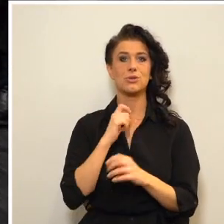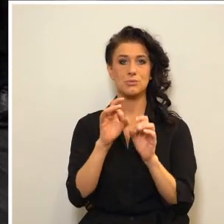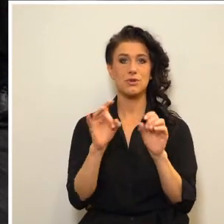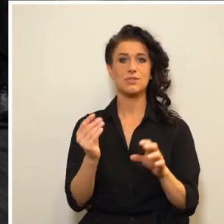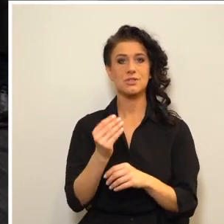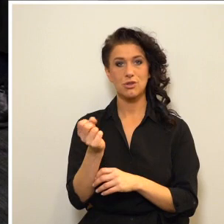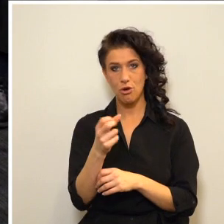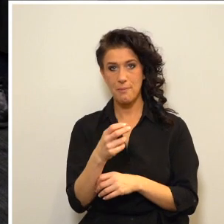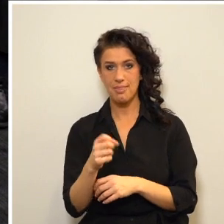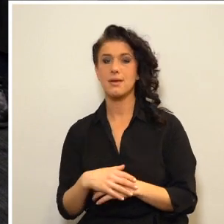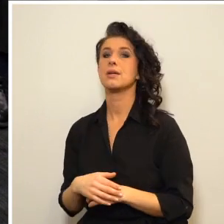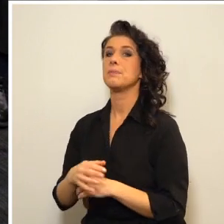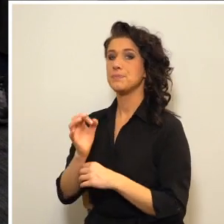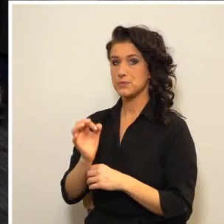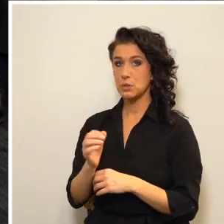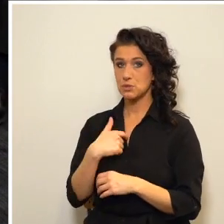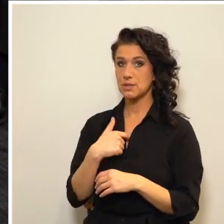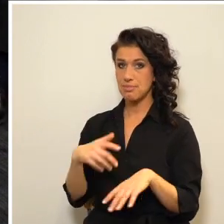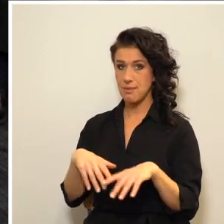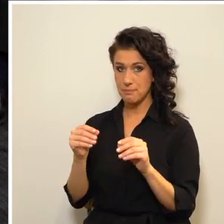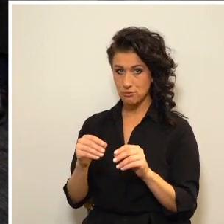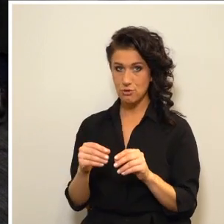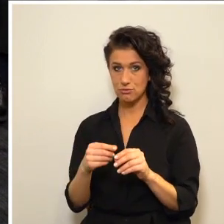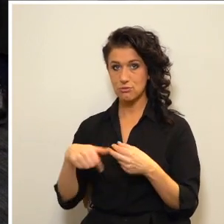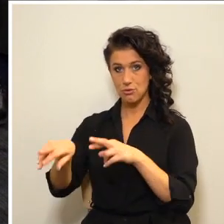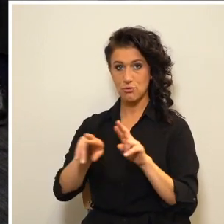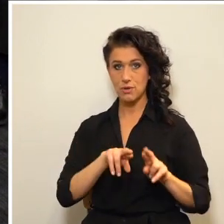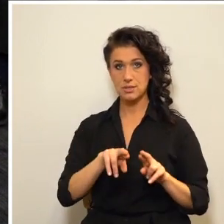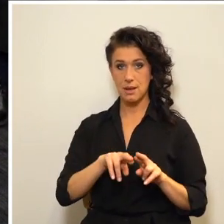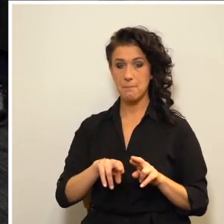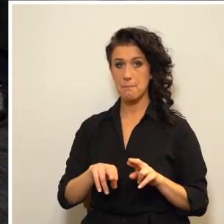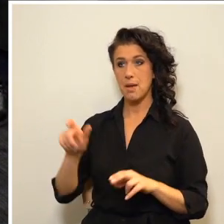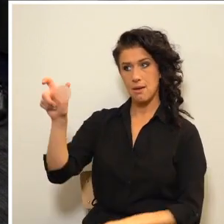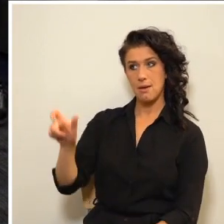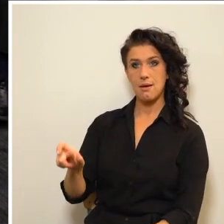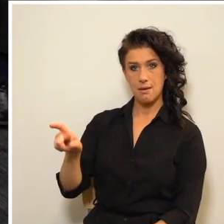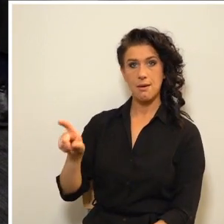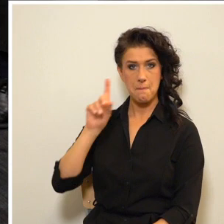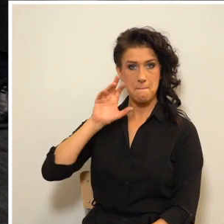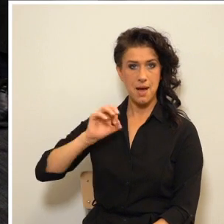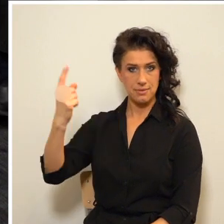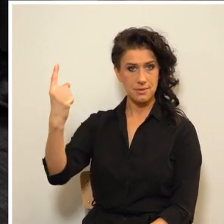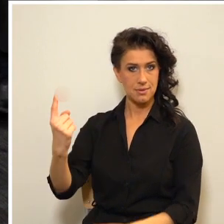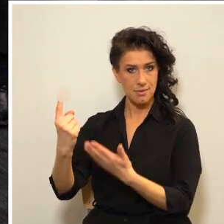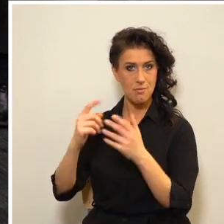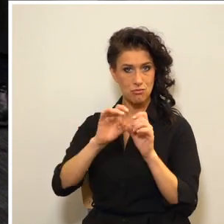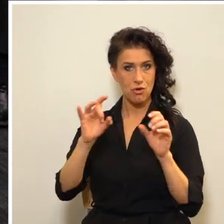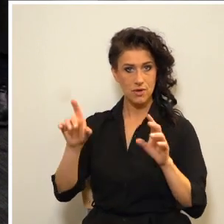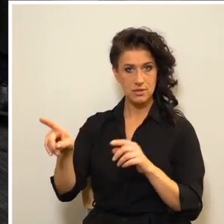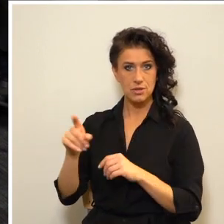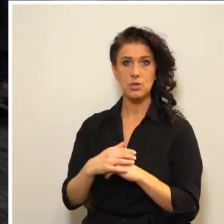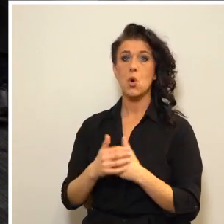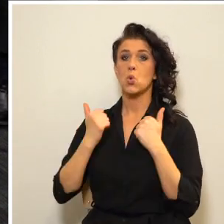najpierw jeszcze wracam do tej uwagi pana profesora prawne i uspokajające i nasenne lub z polskiego punktu widzenia